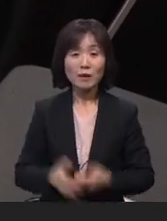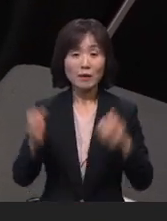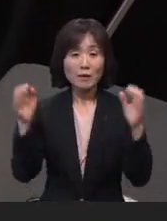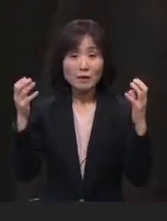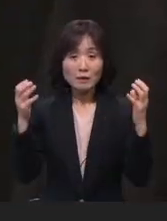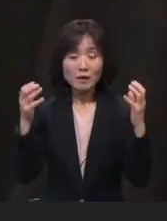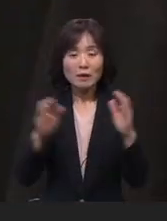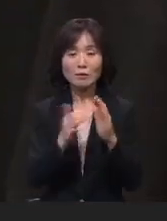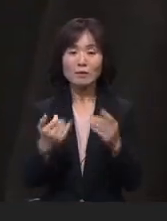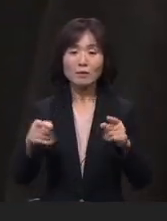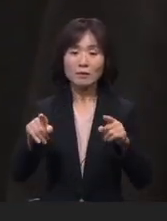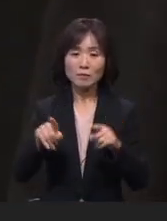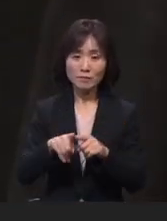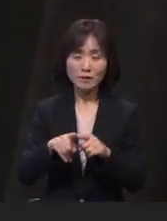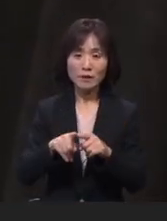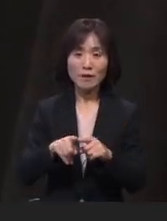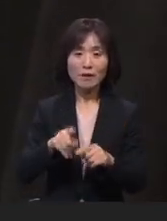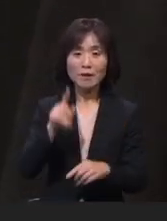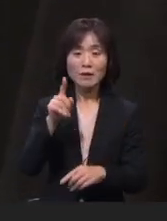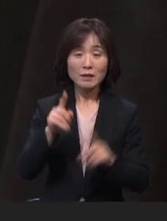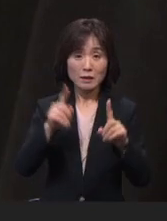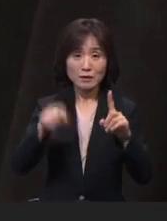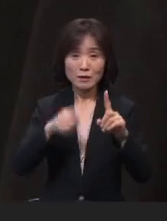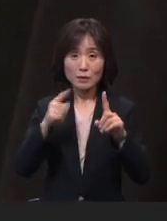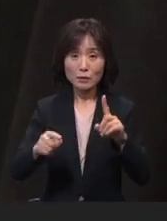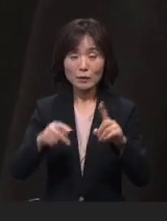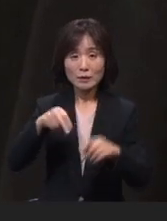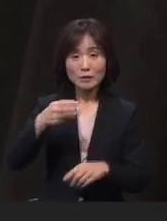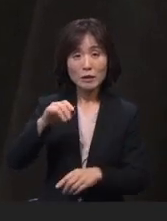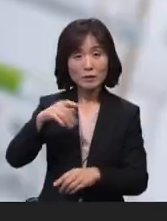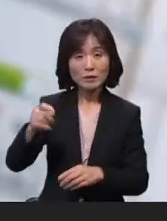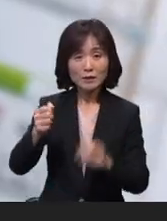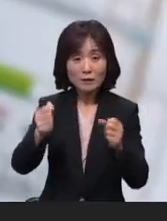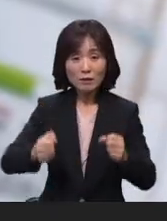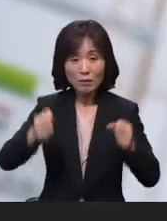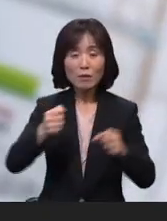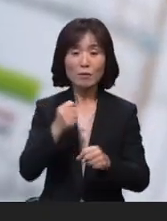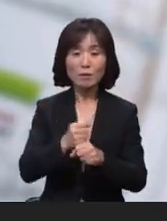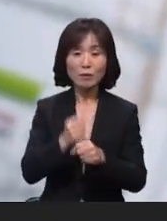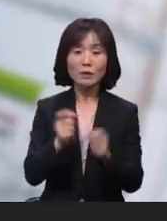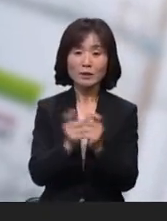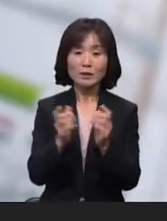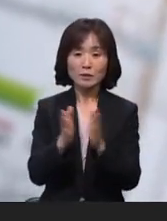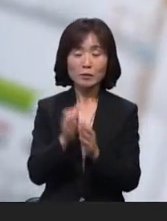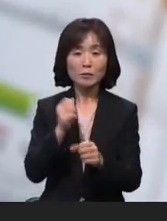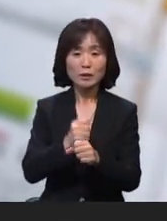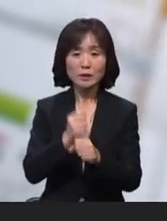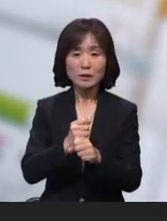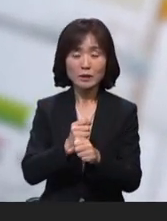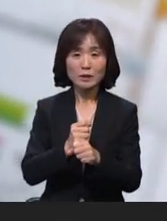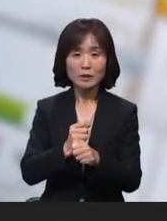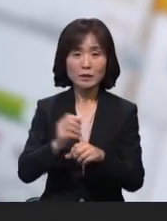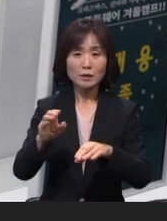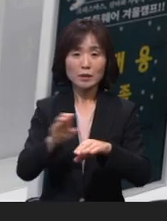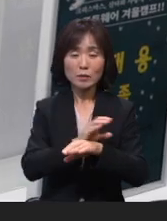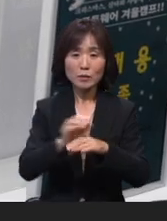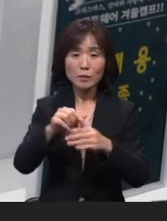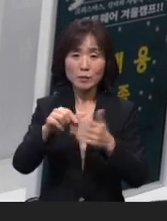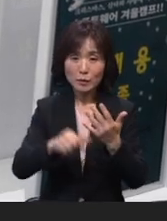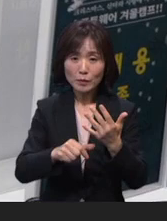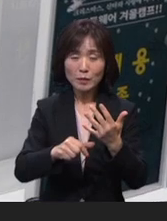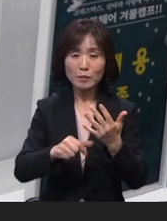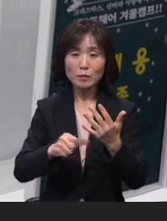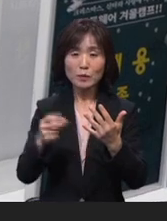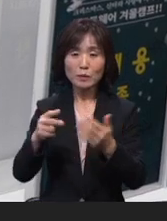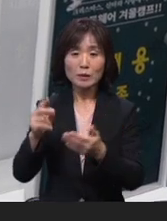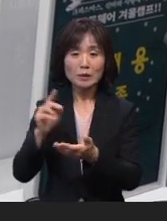아이들은 가족과 함께 1인용 스마트 썰매를 제작하고 직접 만든 소프트웨어 프로그램과 스마트